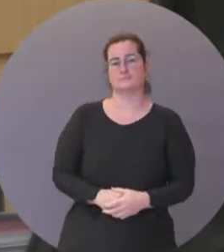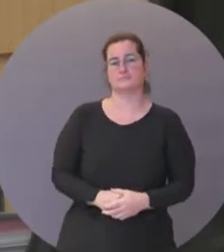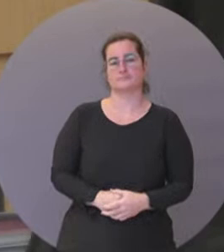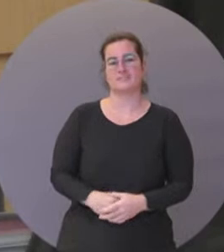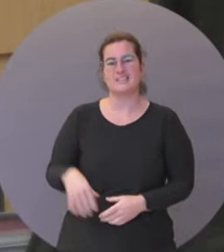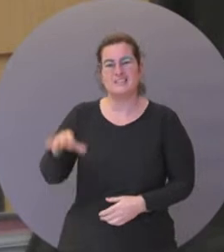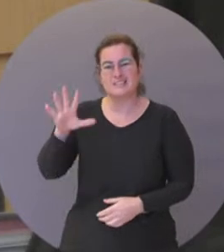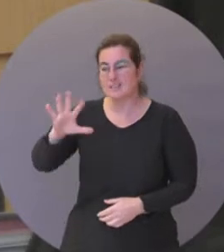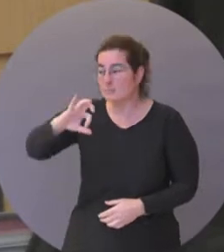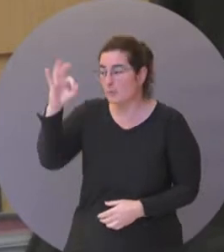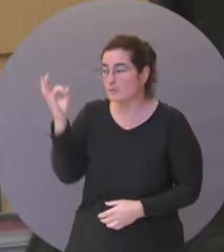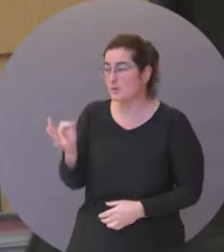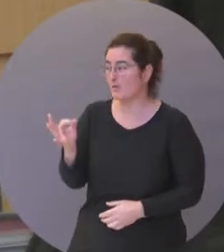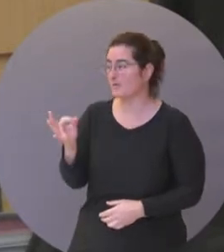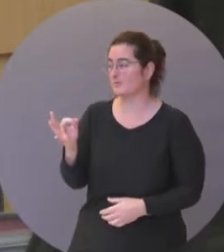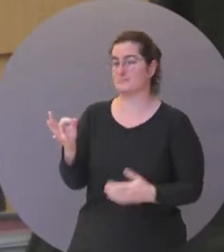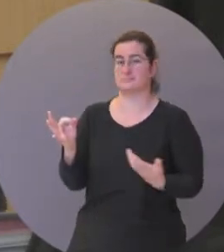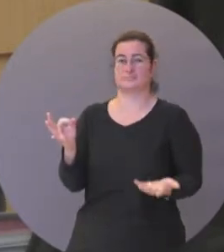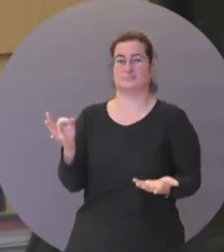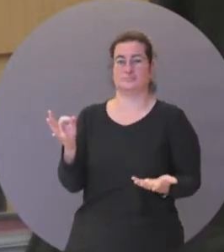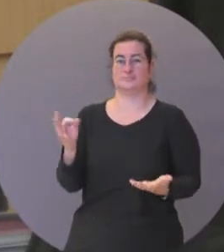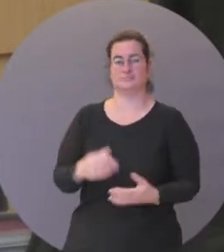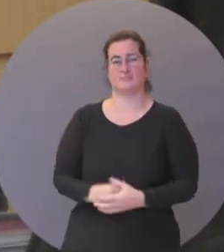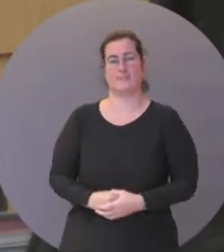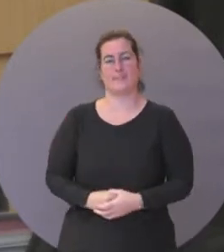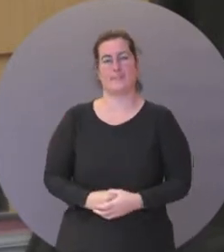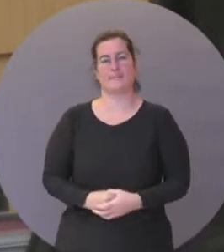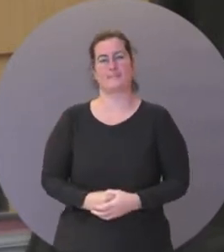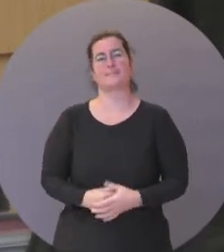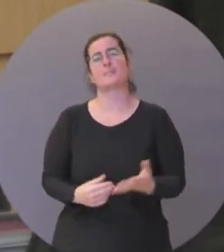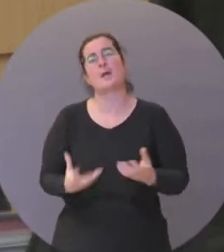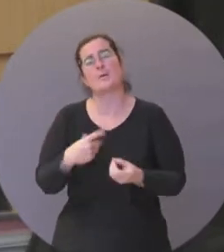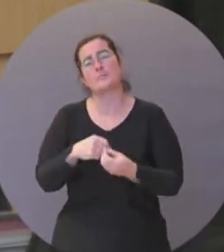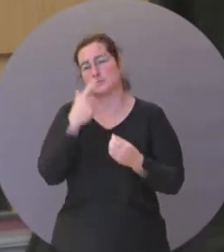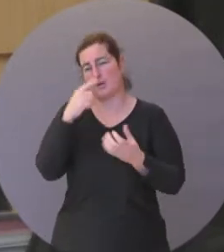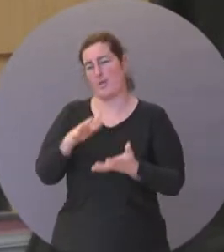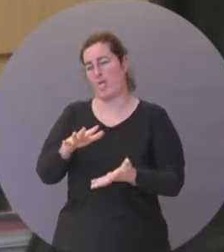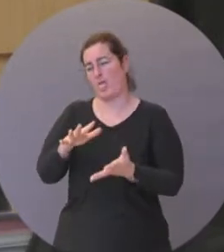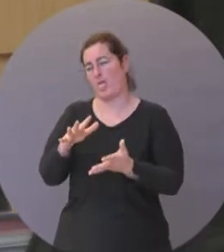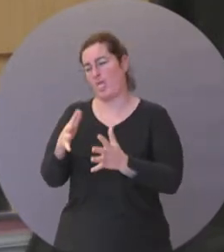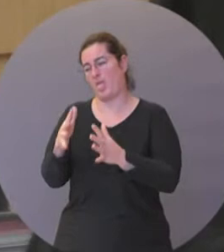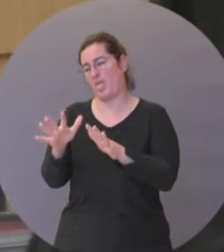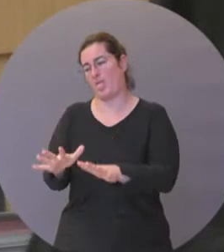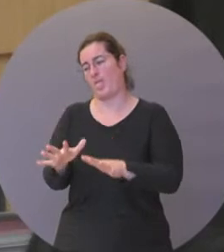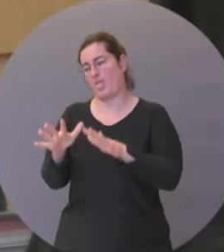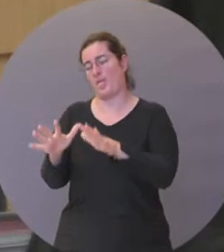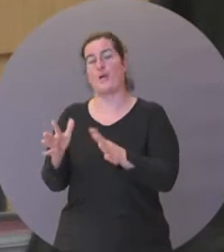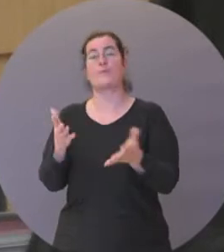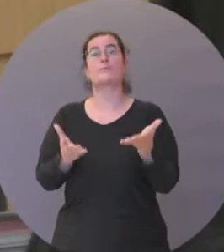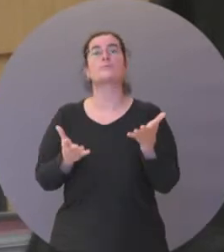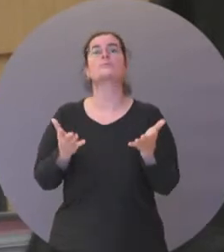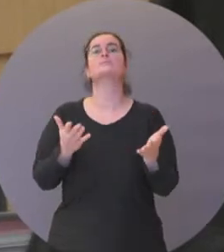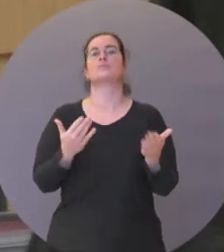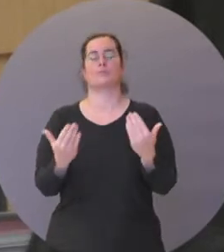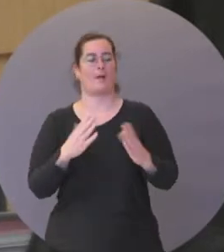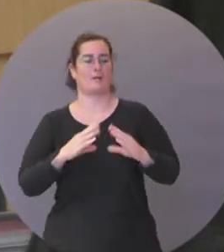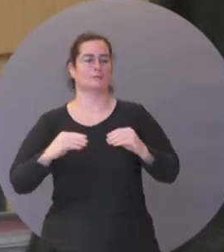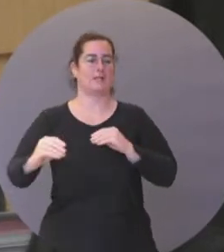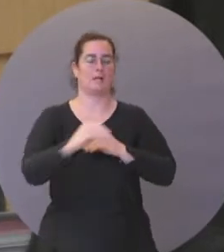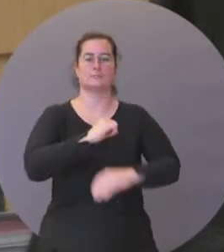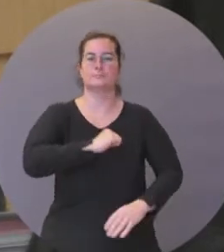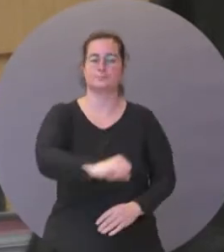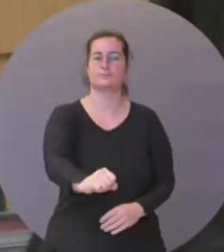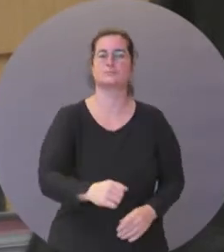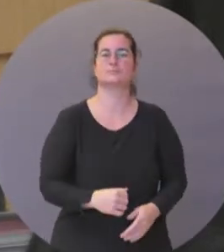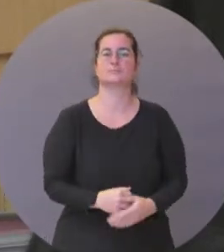5% d'autant que les pratiques évoluent trop lentement comparé à la réalité du terrain il faut par ailleurs